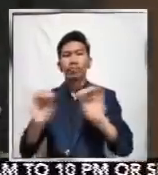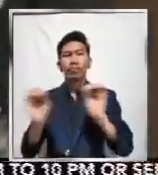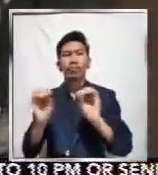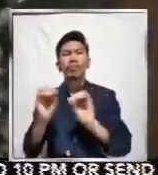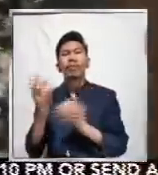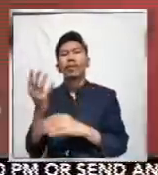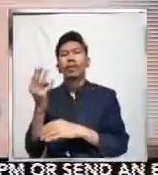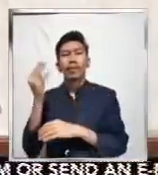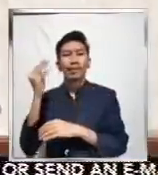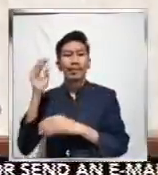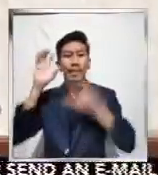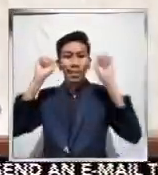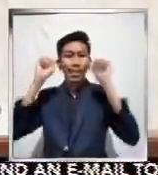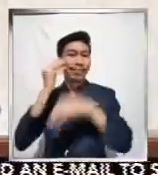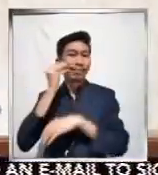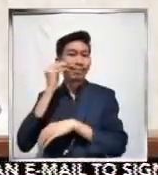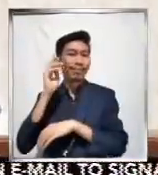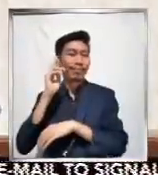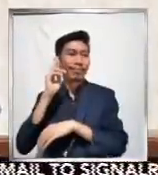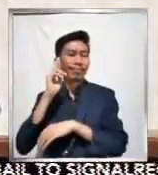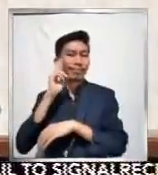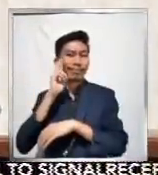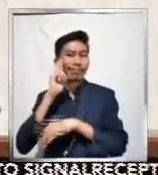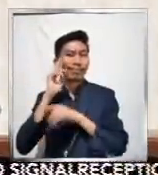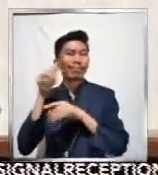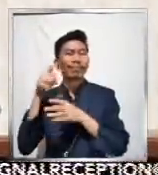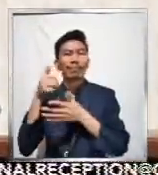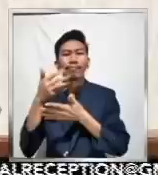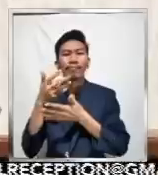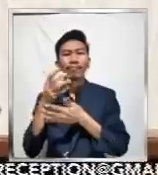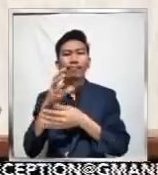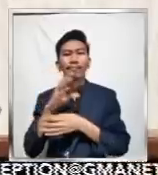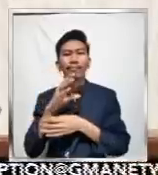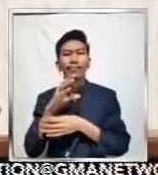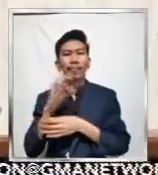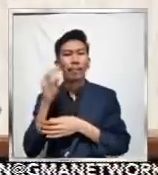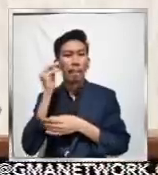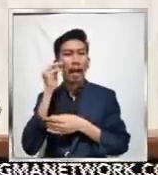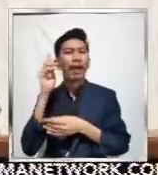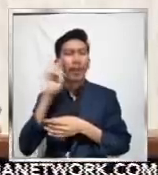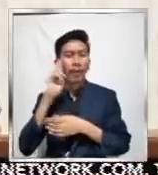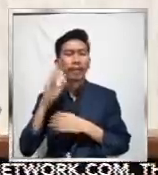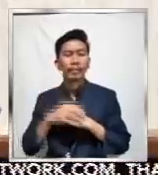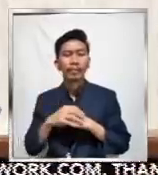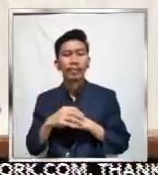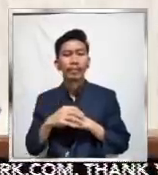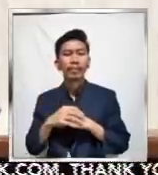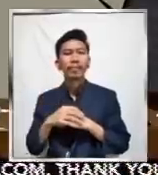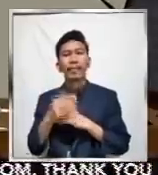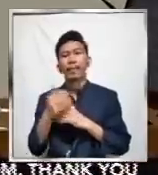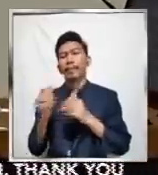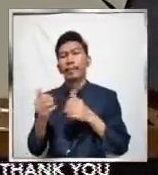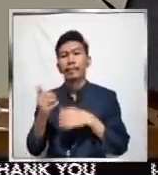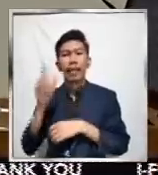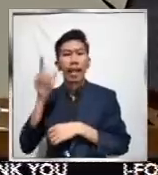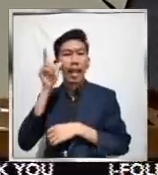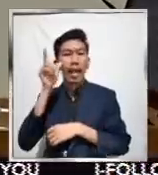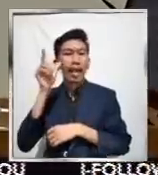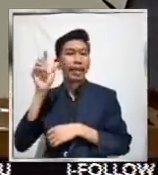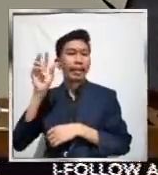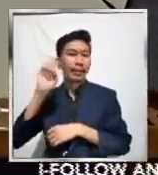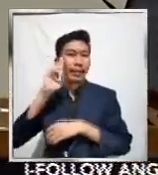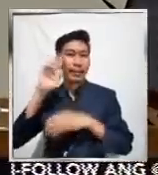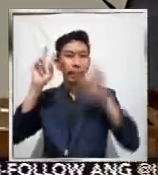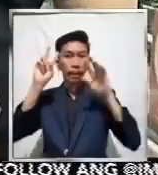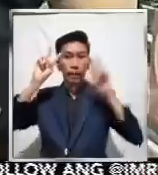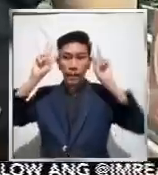sa pagkapangulo. Sa vice presidential candidates, hindi na i-ere ang ilang ads ni na Vice President Lenny Robredo, House Speaker Alan